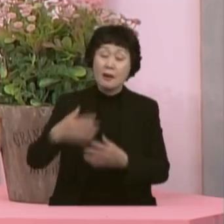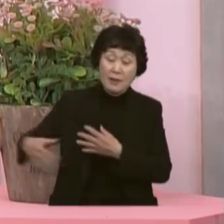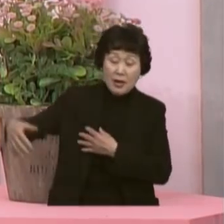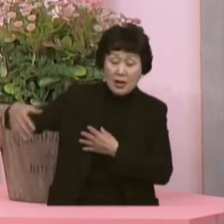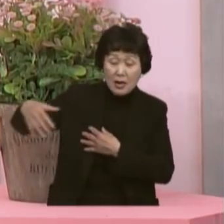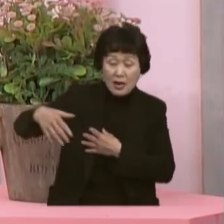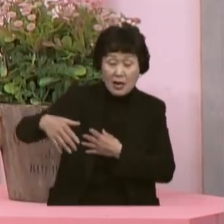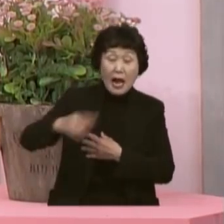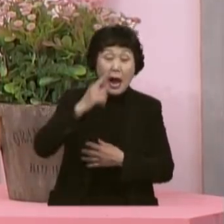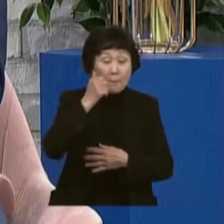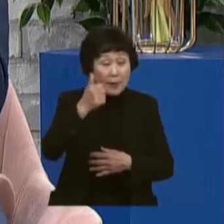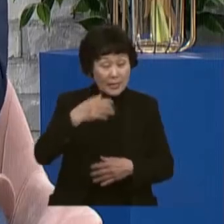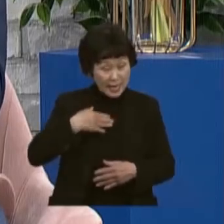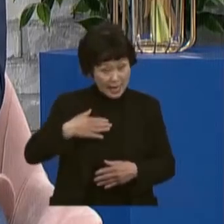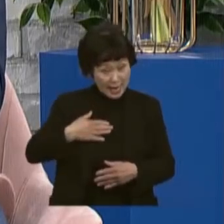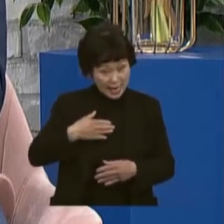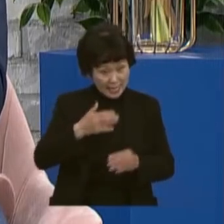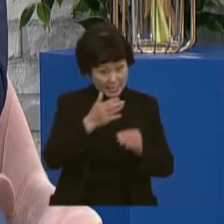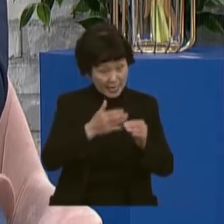잘랐는지 알아? 왜?